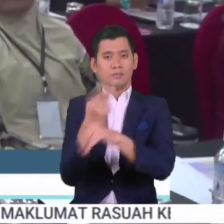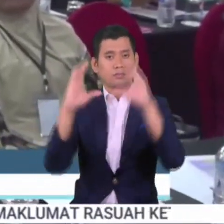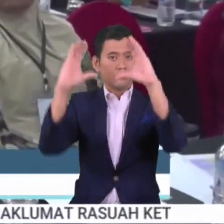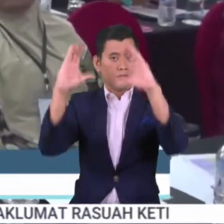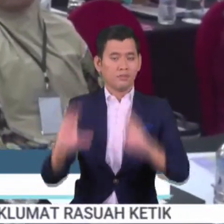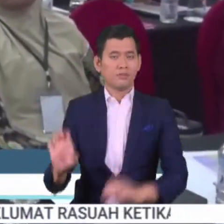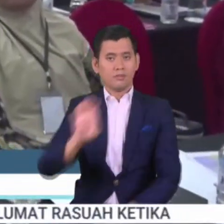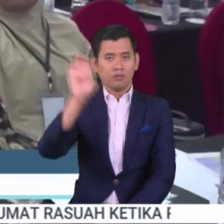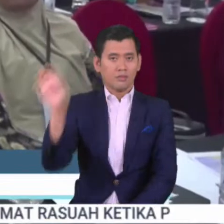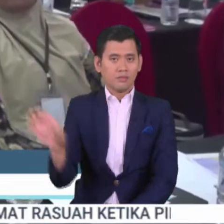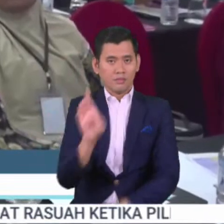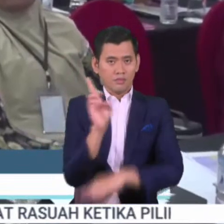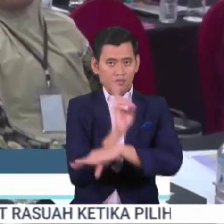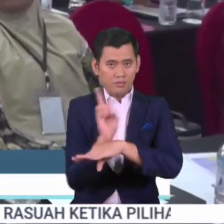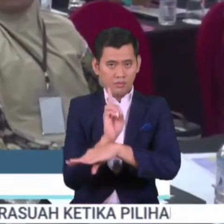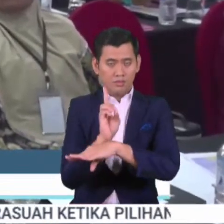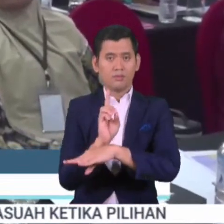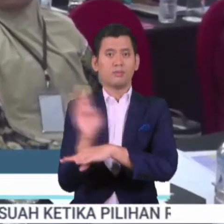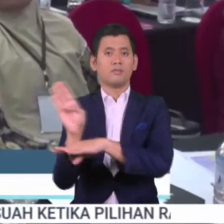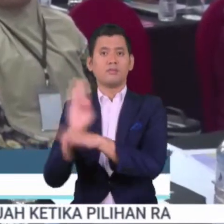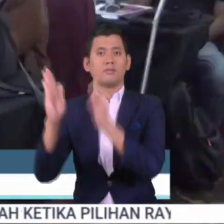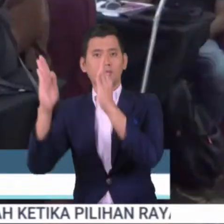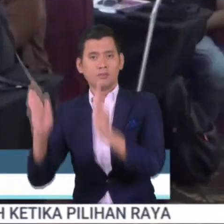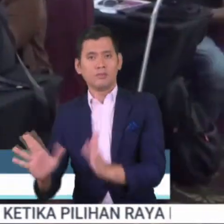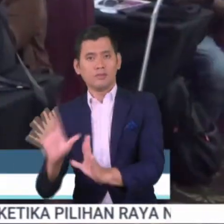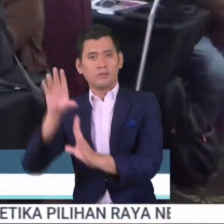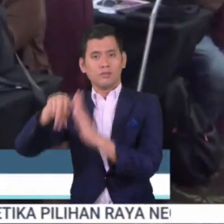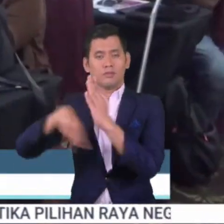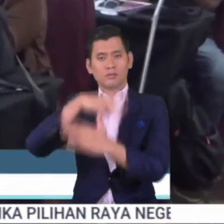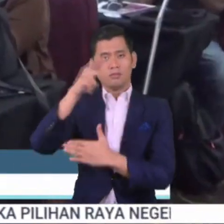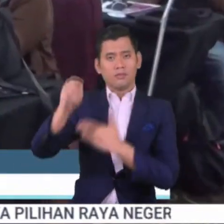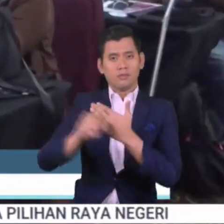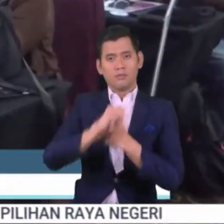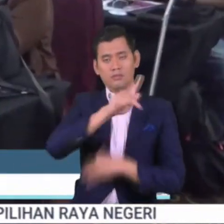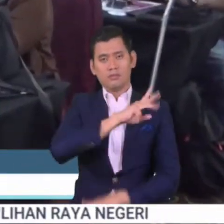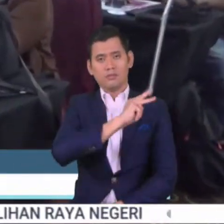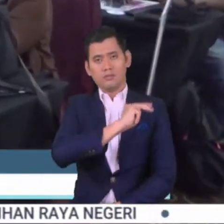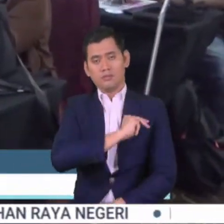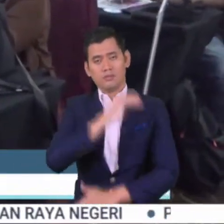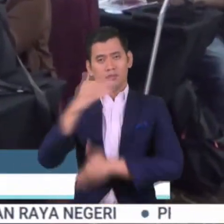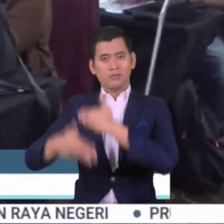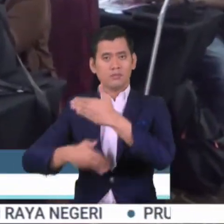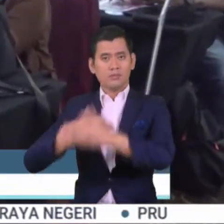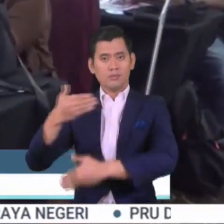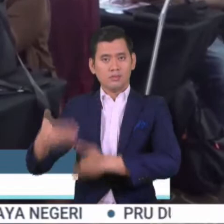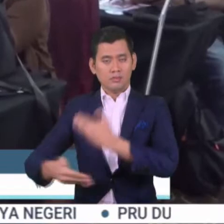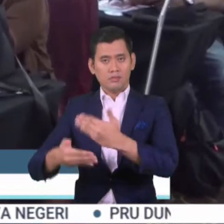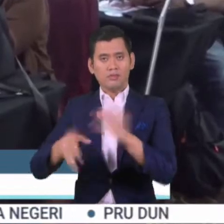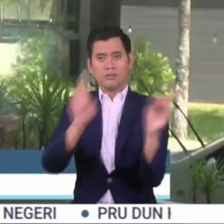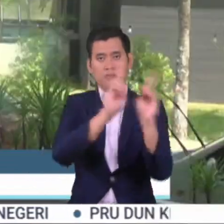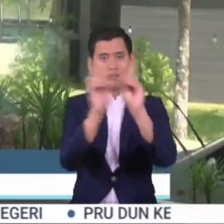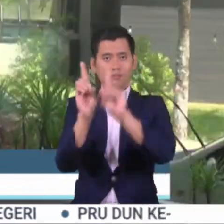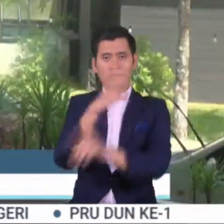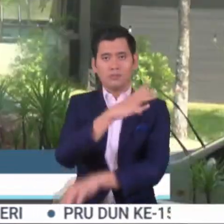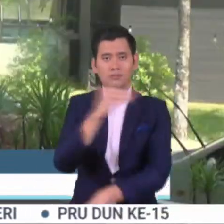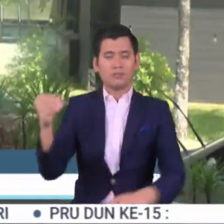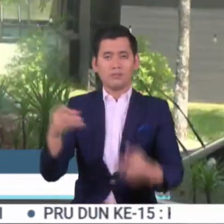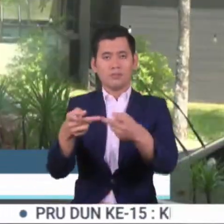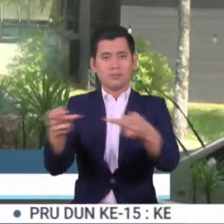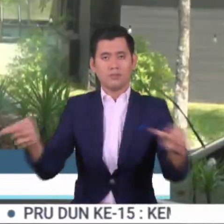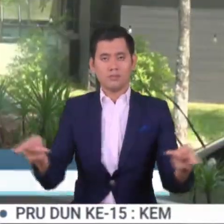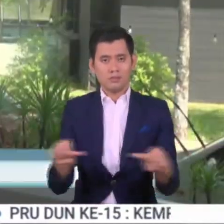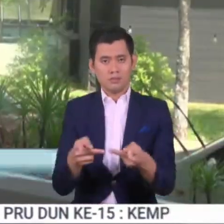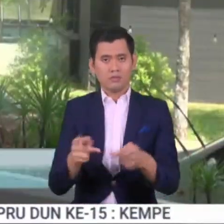Ia diakui para usahawan yang telah menyertai program anjuran Kementerian Kemajuan Desa dan Wilayah itu. Boleh